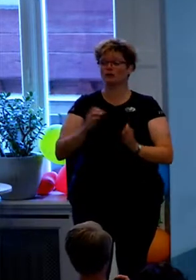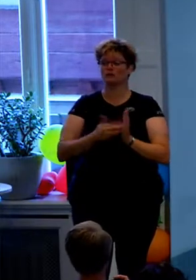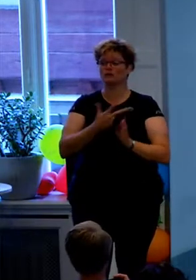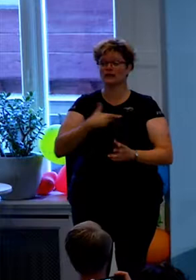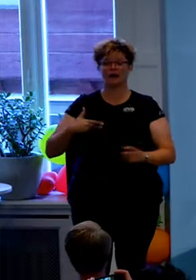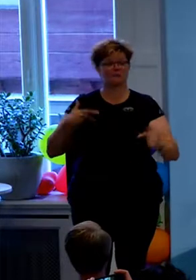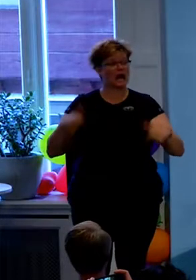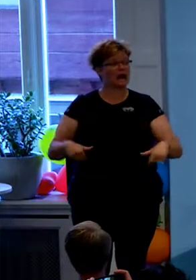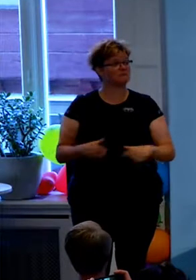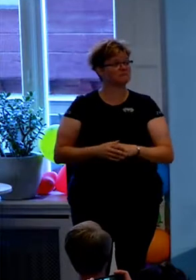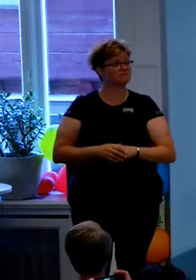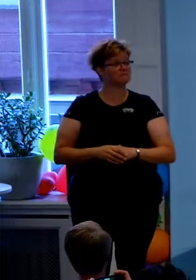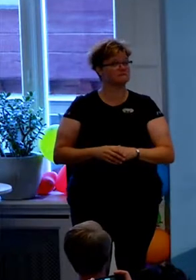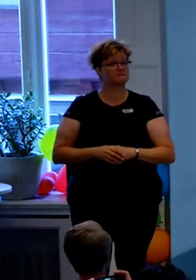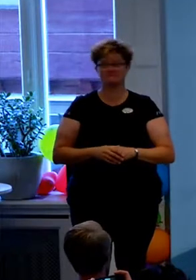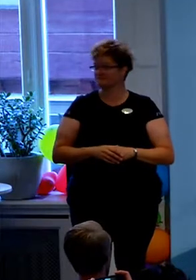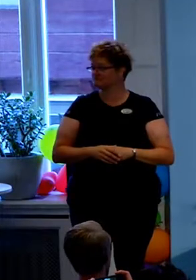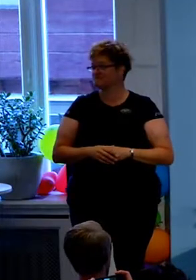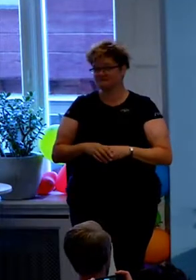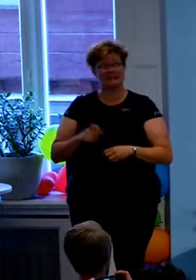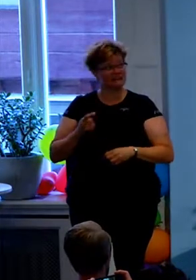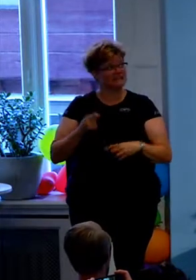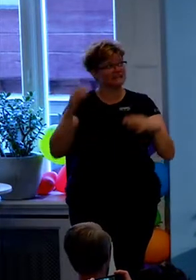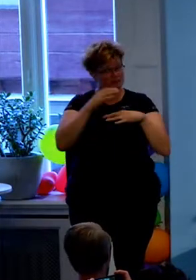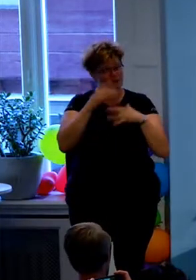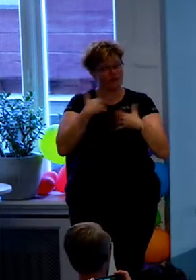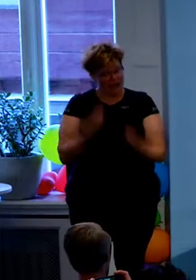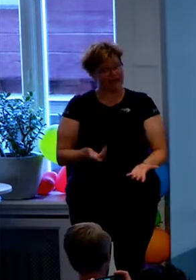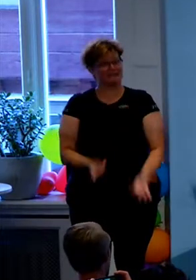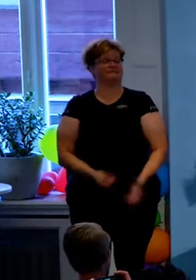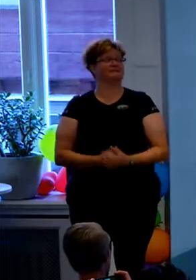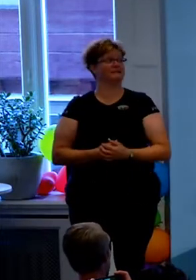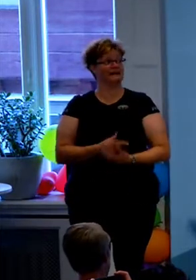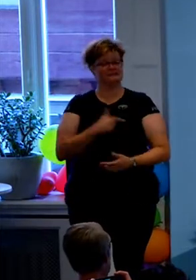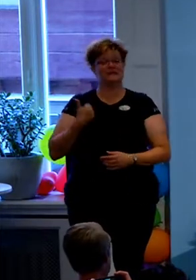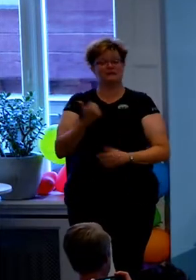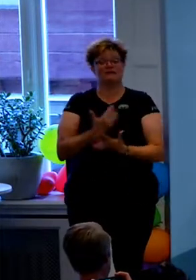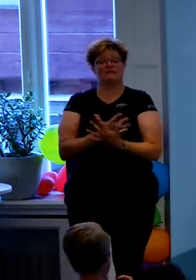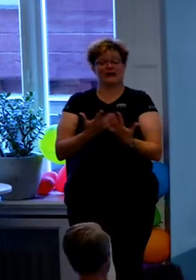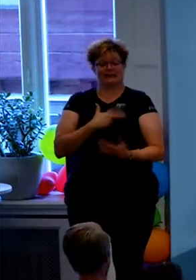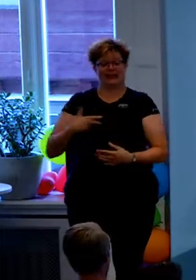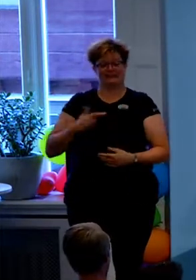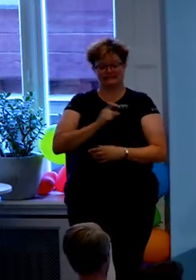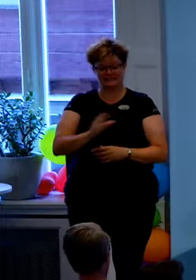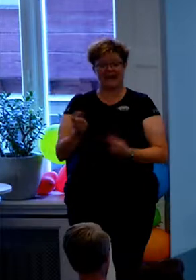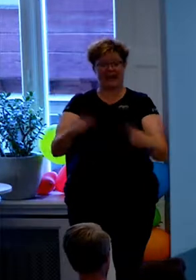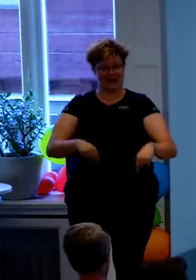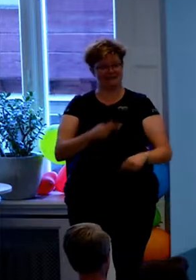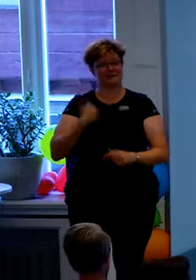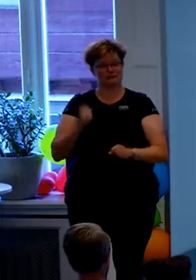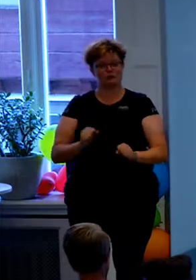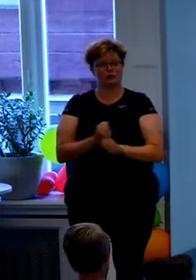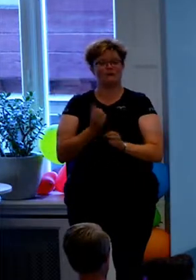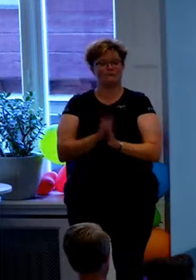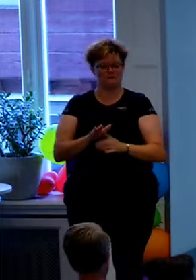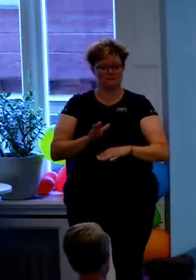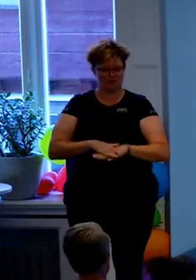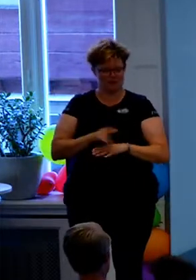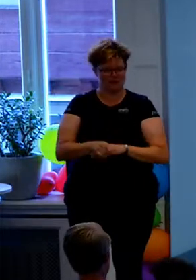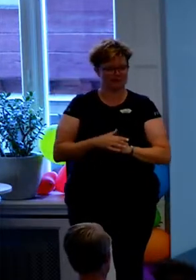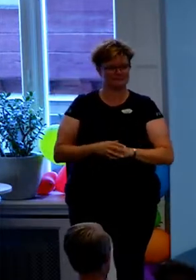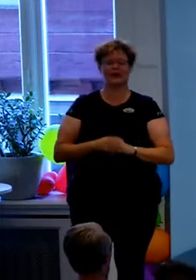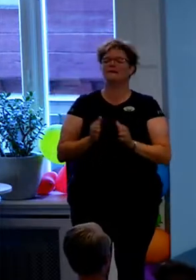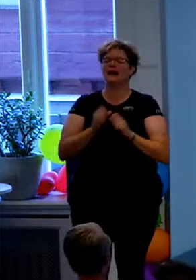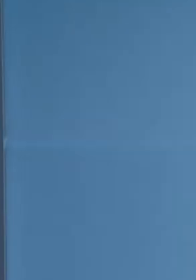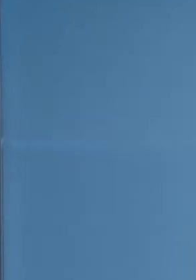Danmark? Det är det som är lite problemet. Vi behöver fler danskar här, vi får jobba på detta. Ja, oavsett,